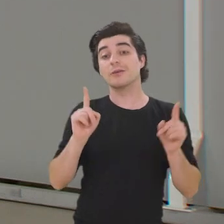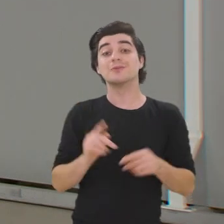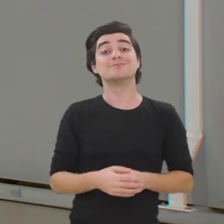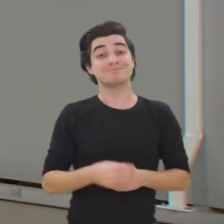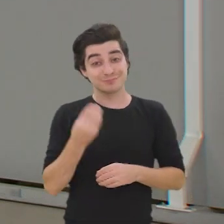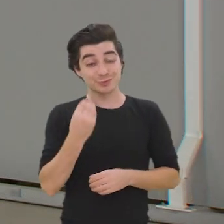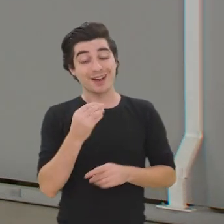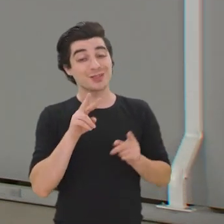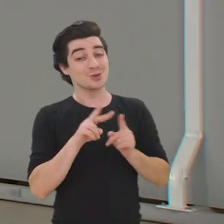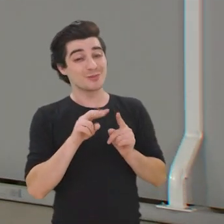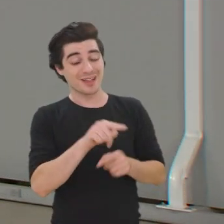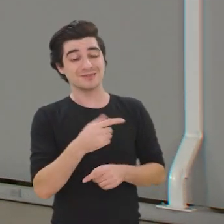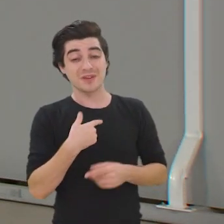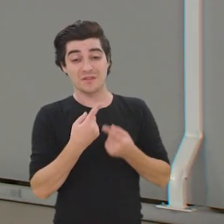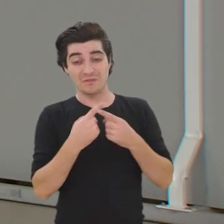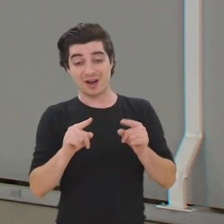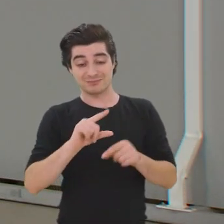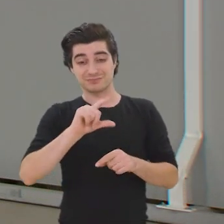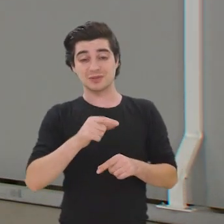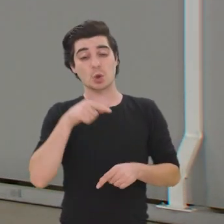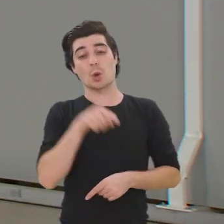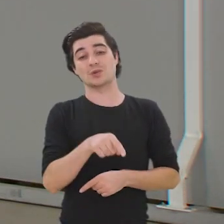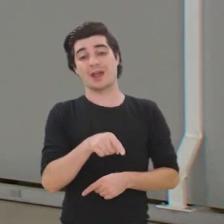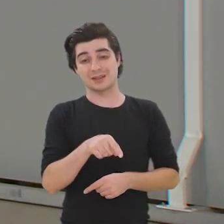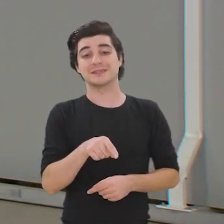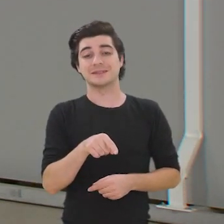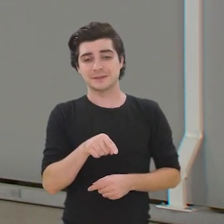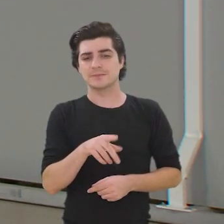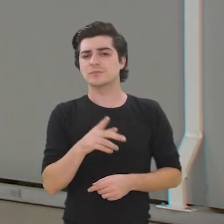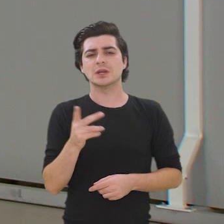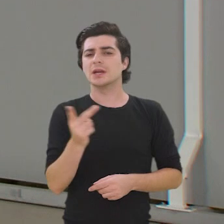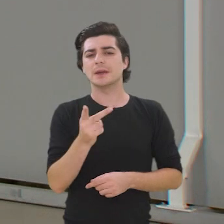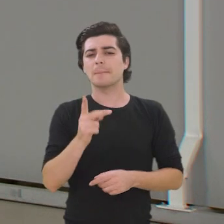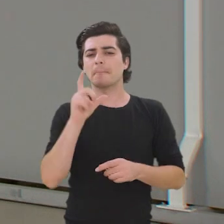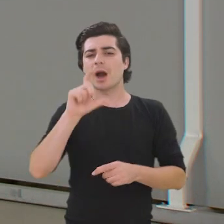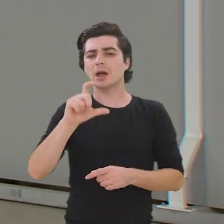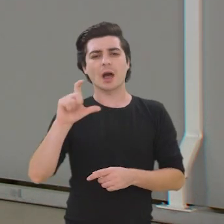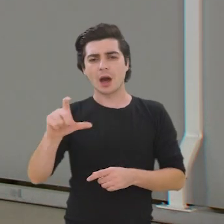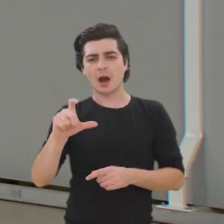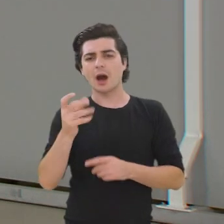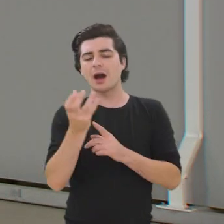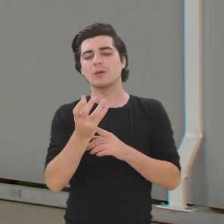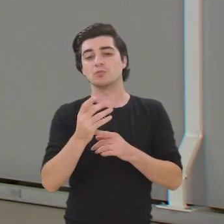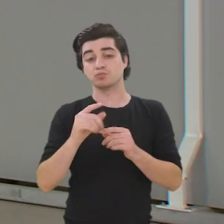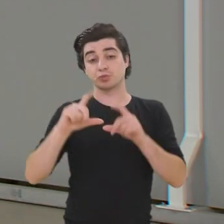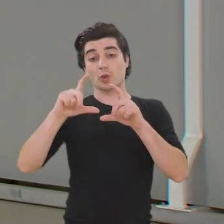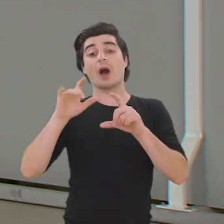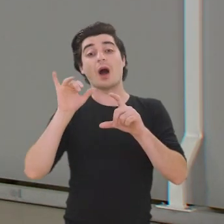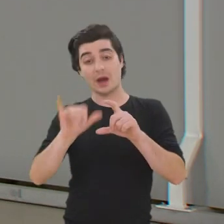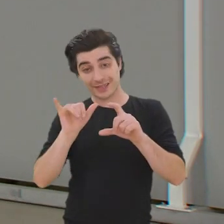Nur Banu bize farklı büyüklükte olan bardağı gösterdi. Bu iki bardak aynı büyüklükte,